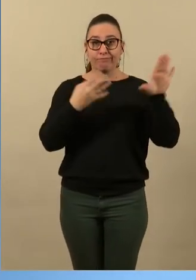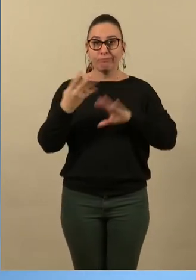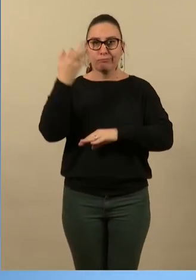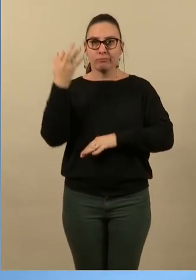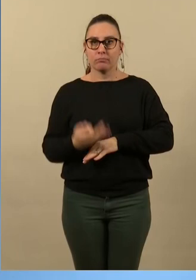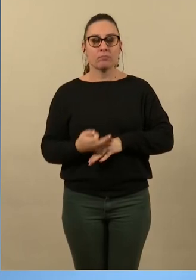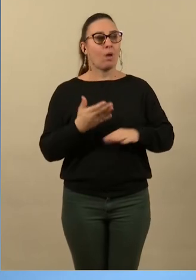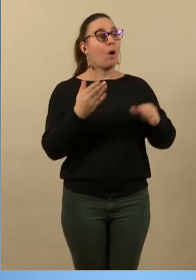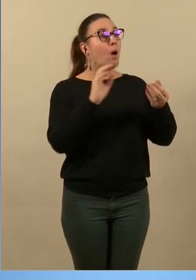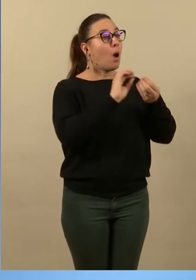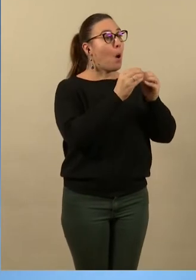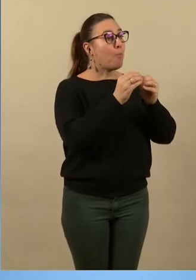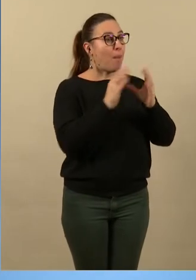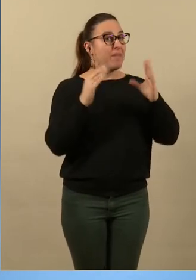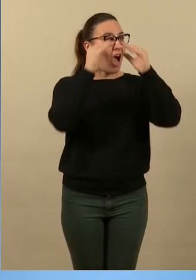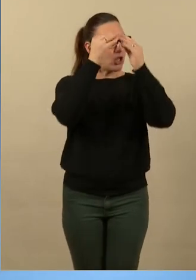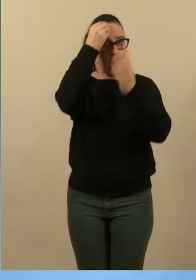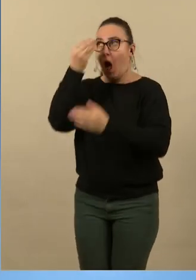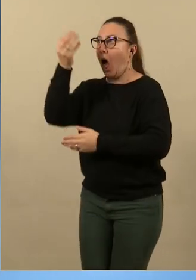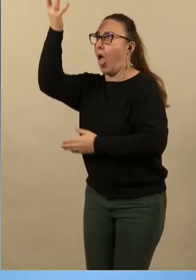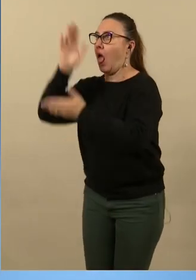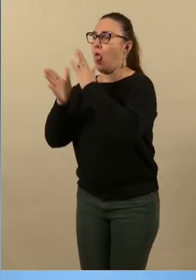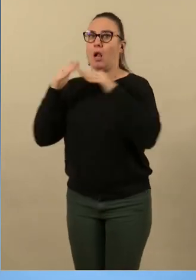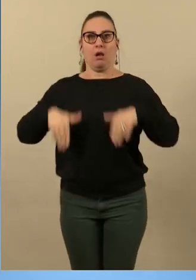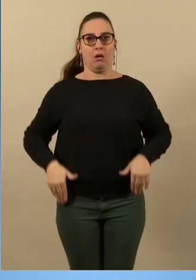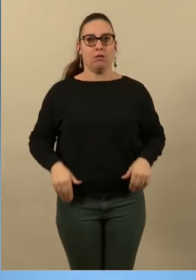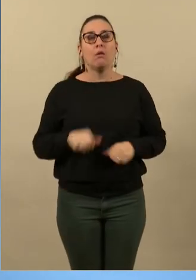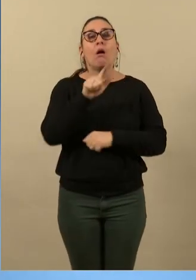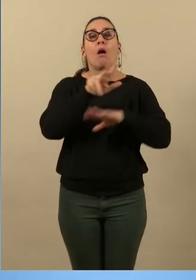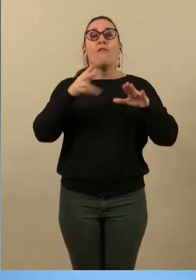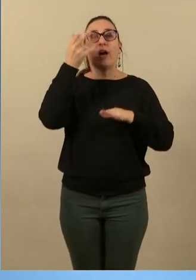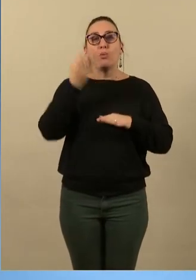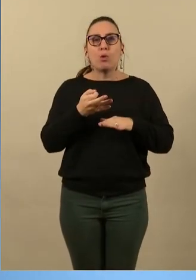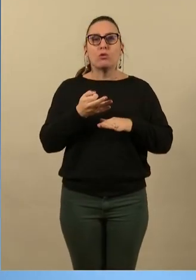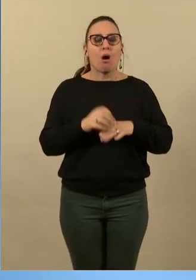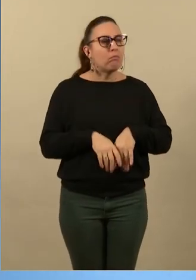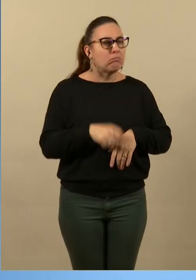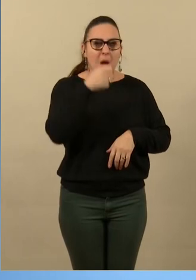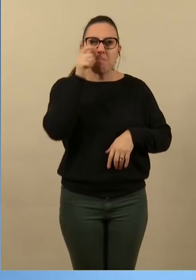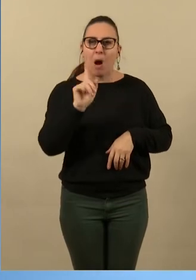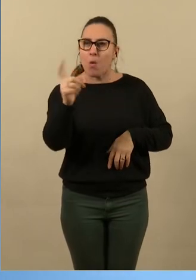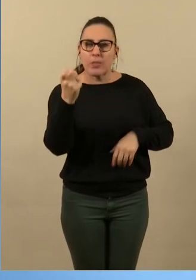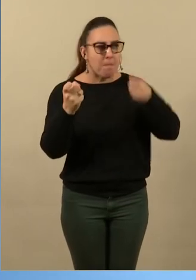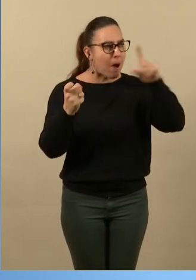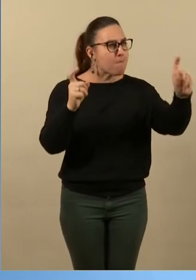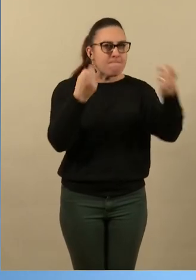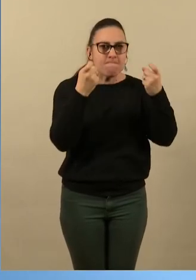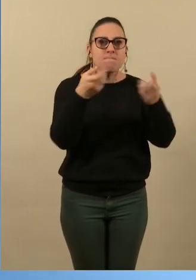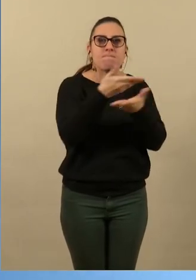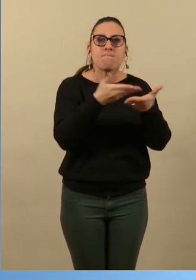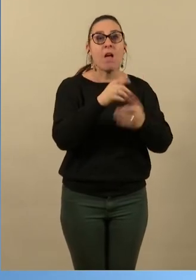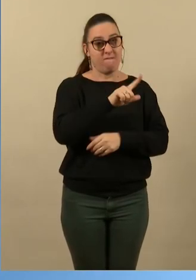eux de reporter le problème à leur hiérarchie seulement 28 % organisent des rendez-vous avec les parents et 22 % avec les